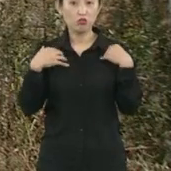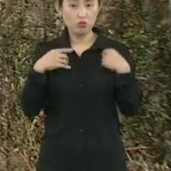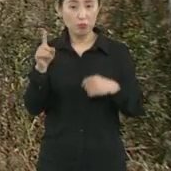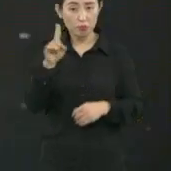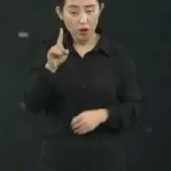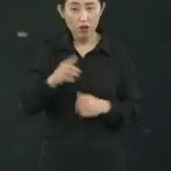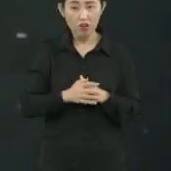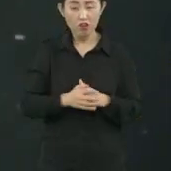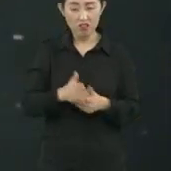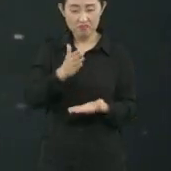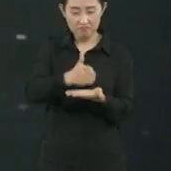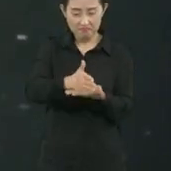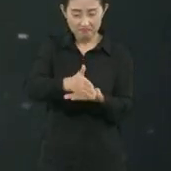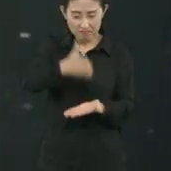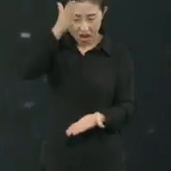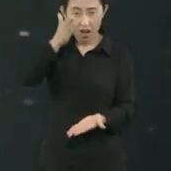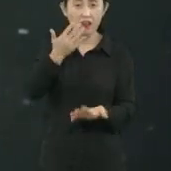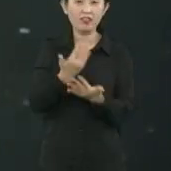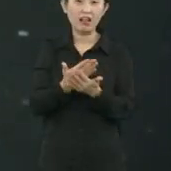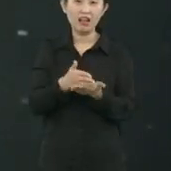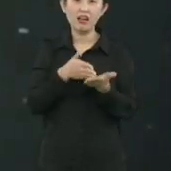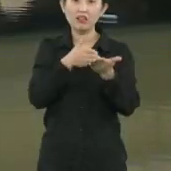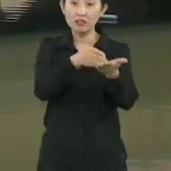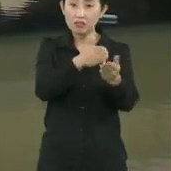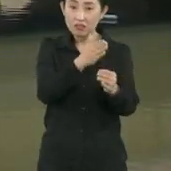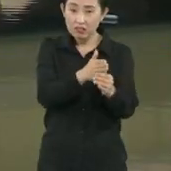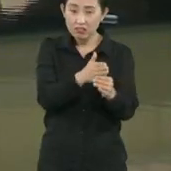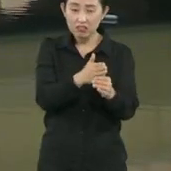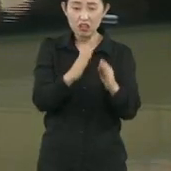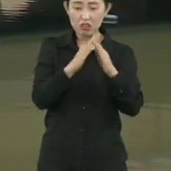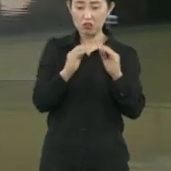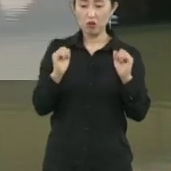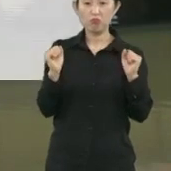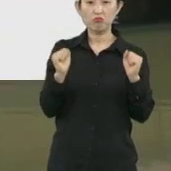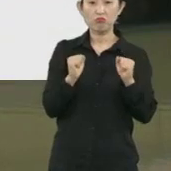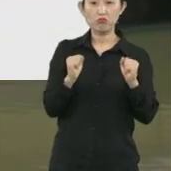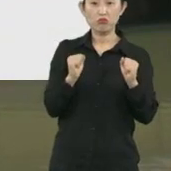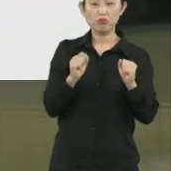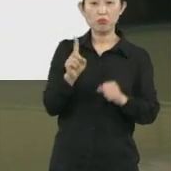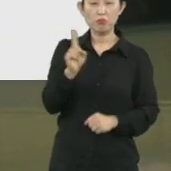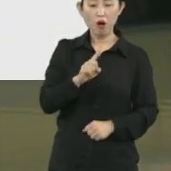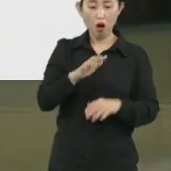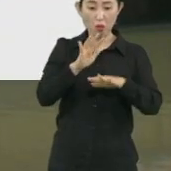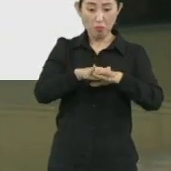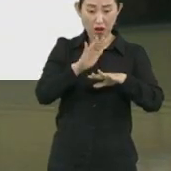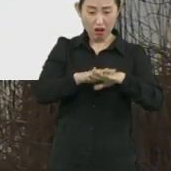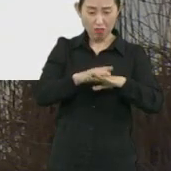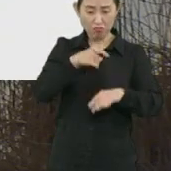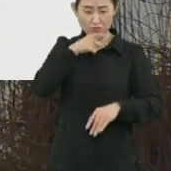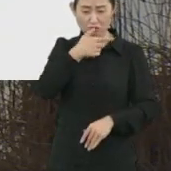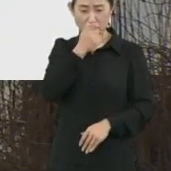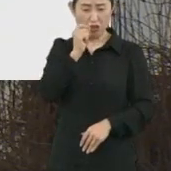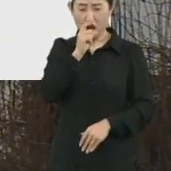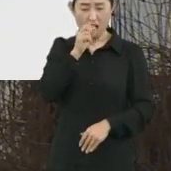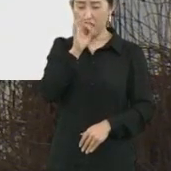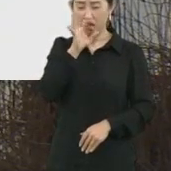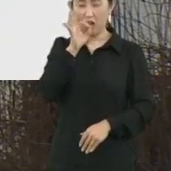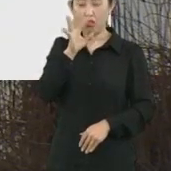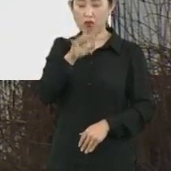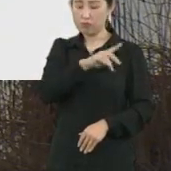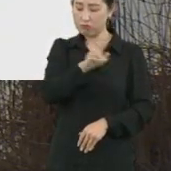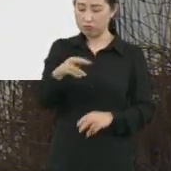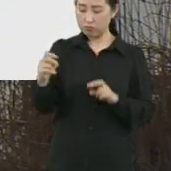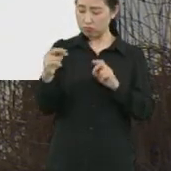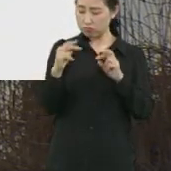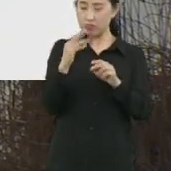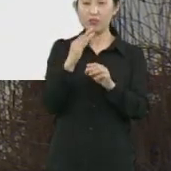앞장서 금강 하구뚝 개방을 요구하고 있지만 전라북도는 농업용수 확보가 되지 않는 한 개방할 수 없다며